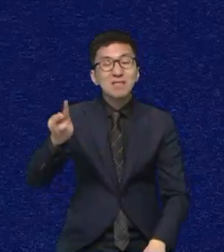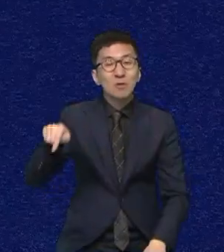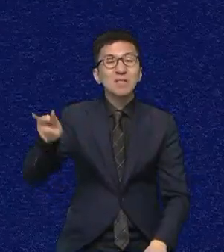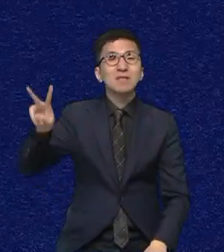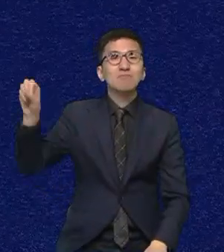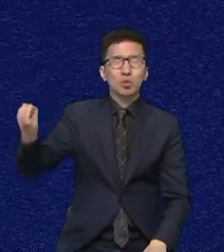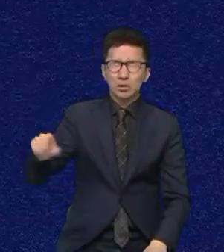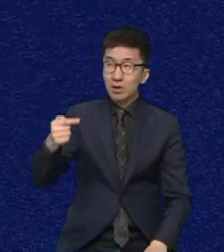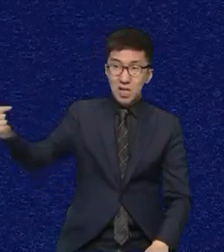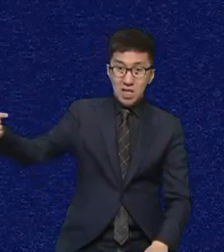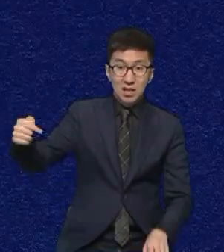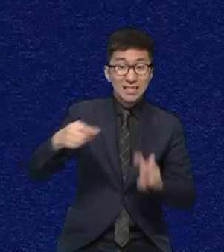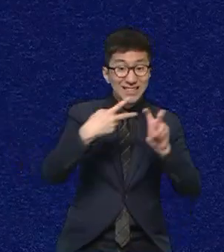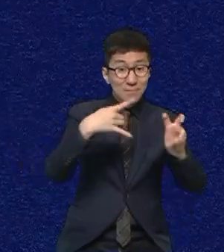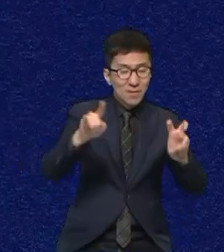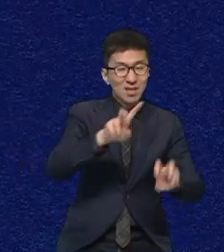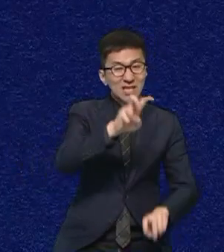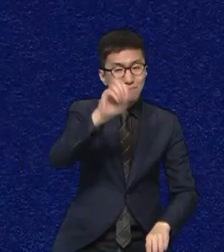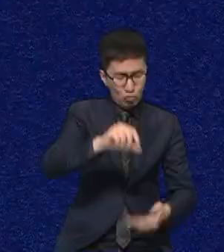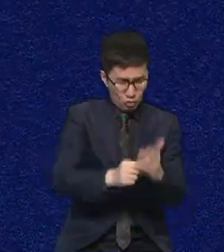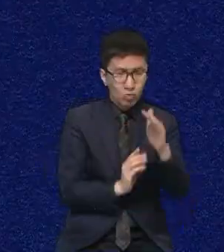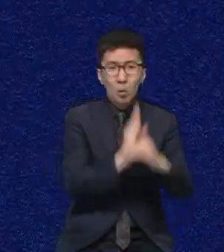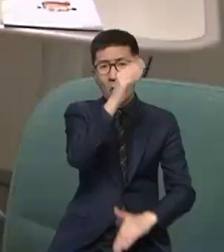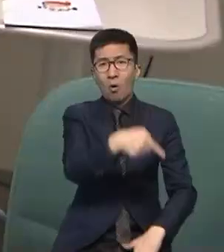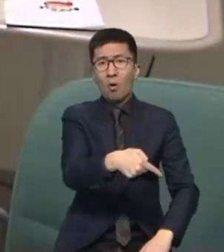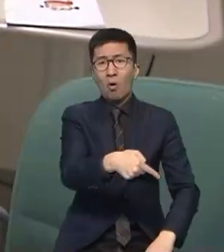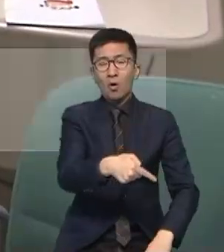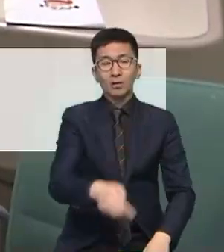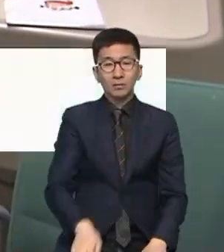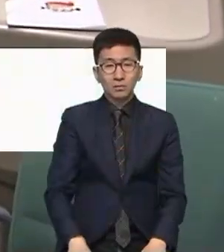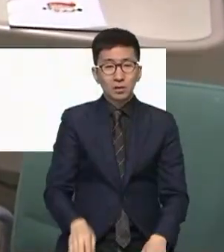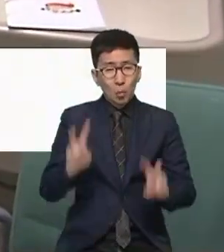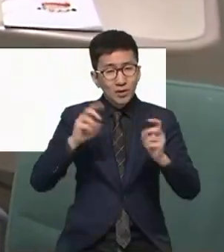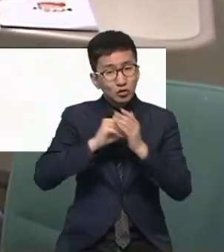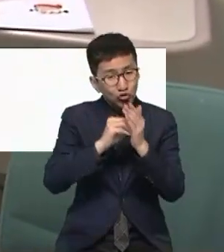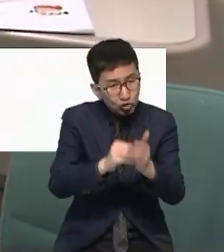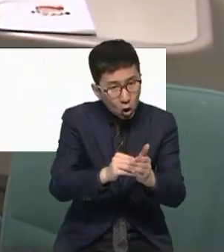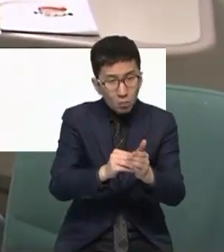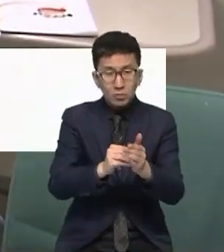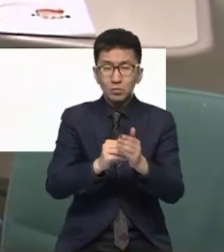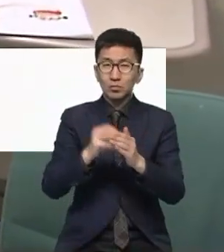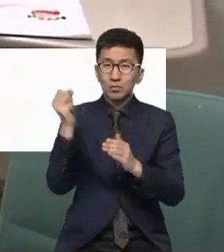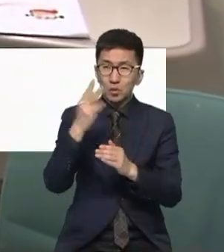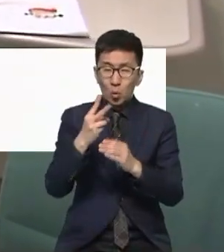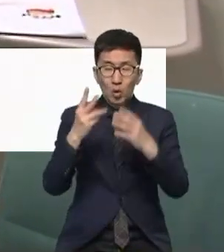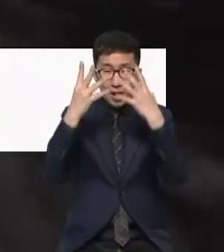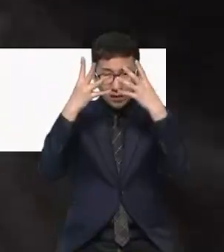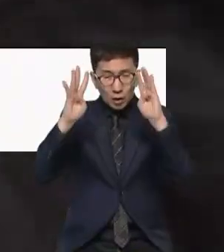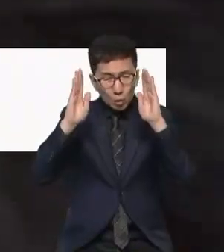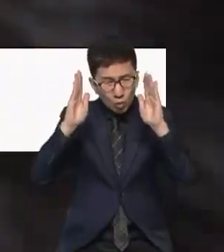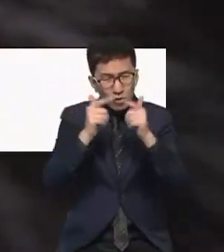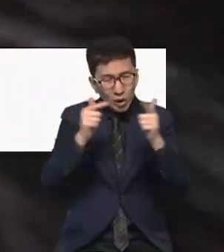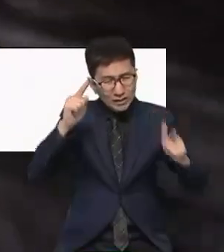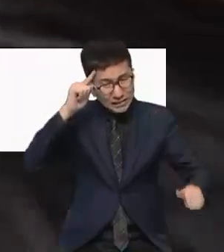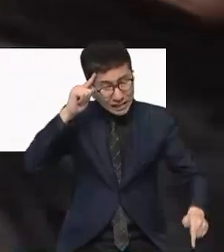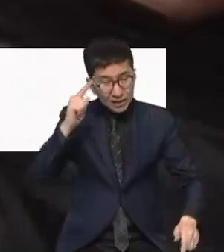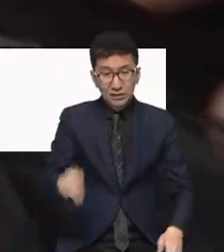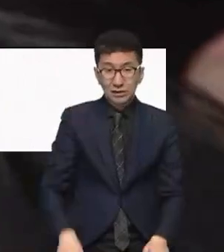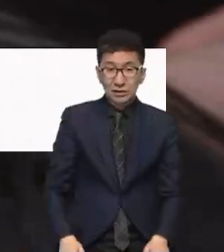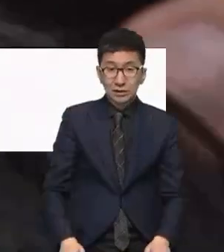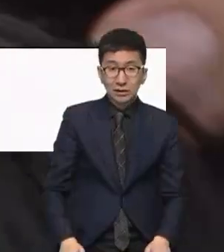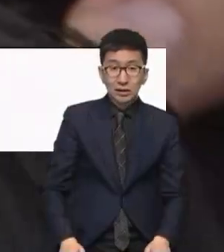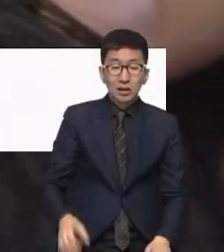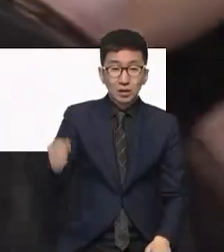많았고 20대도 20%를 넘었습니다. 취업이나 학업에 의한 스트레스, 이제